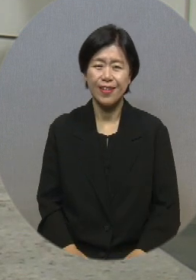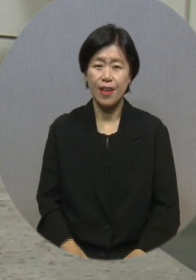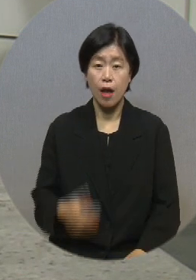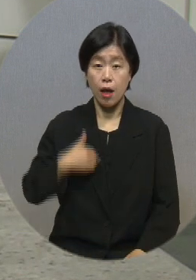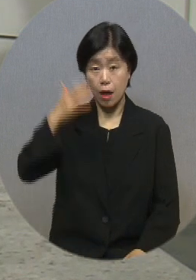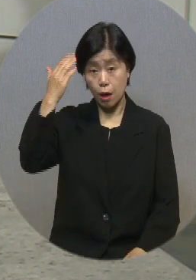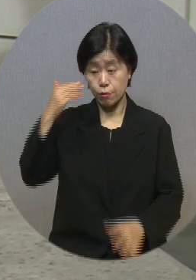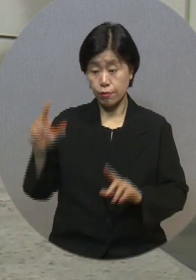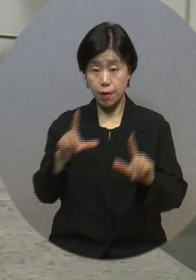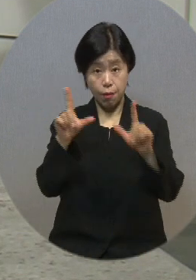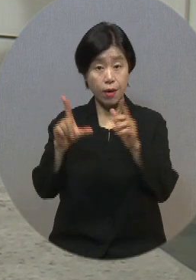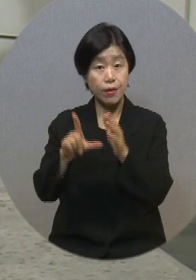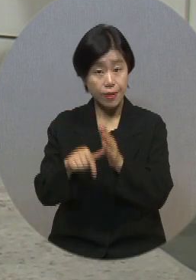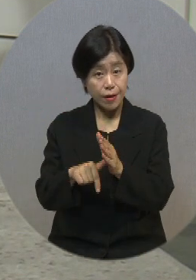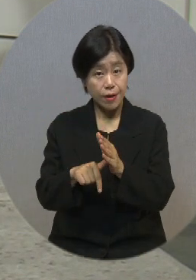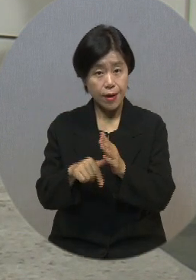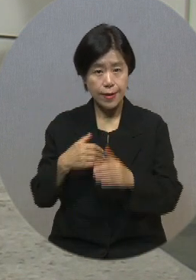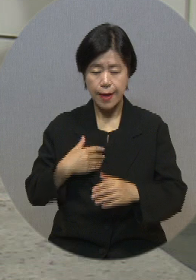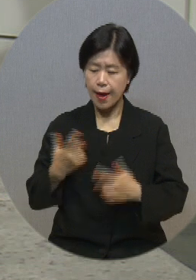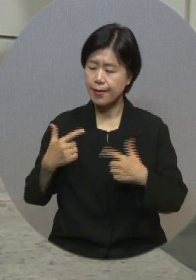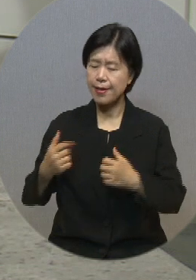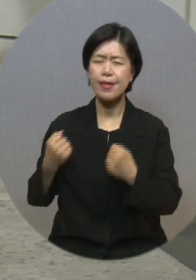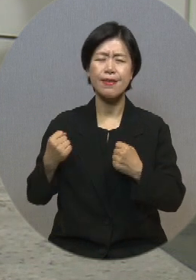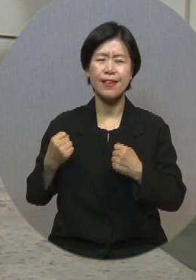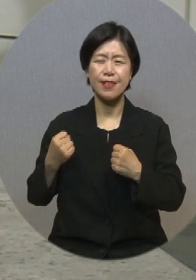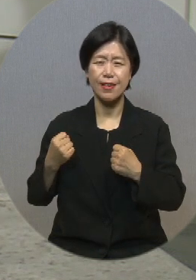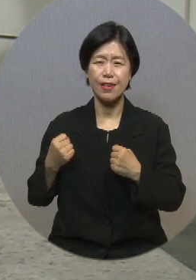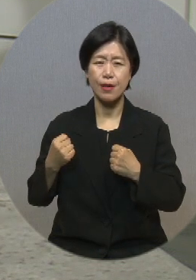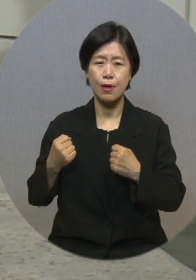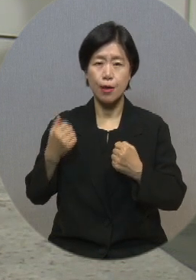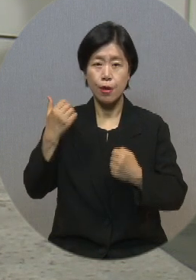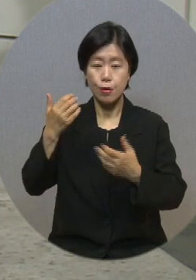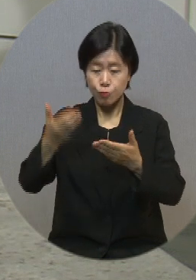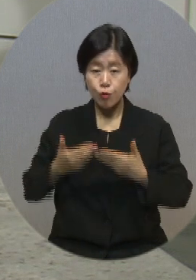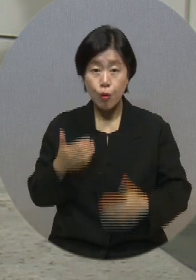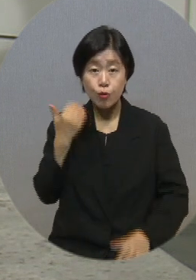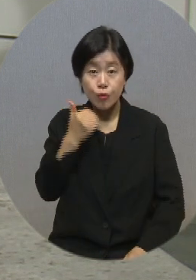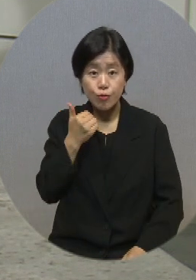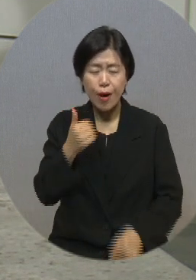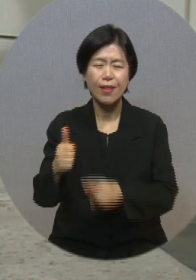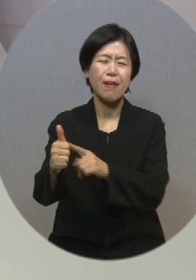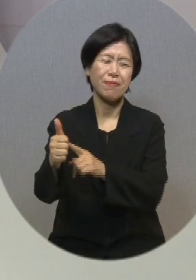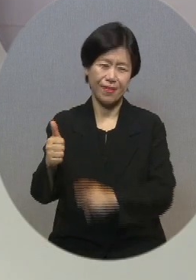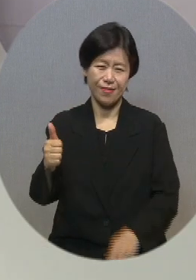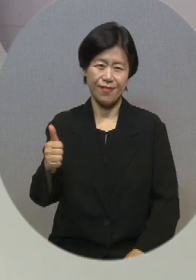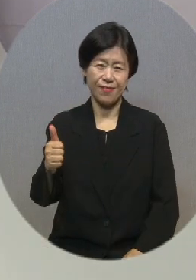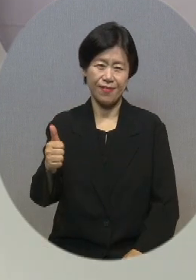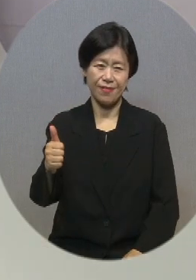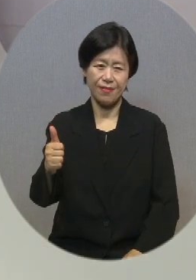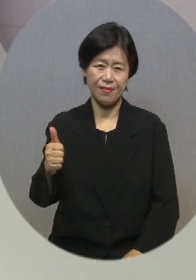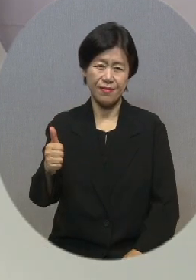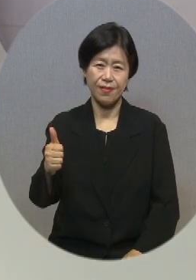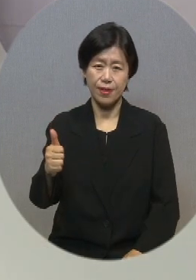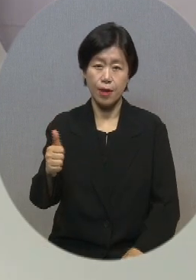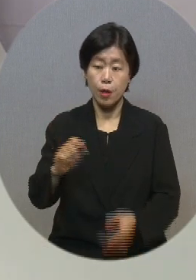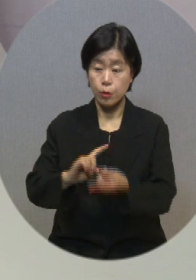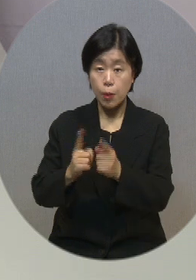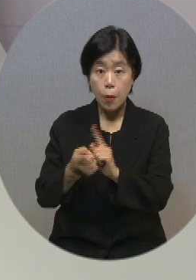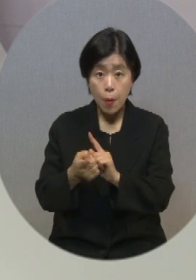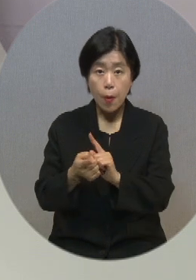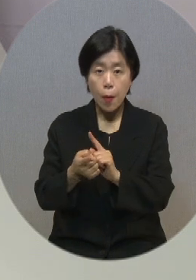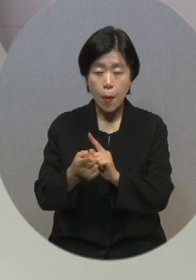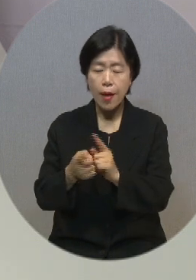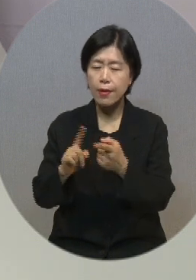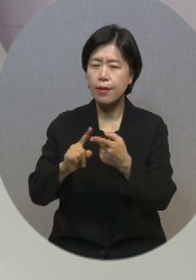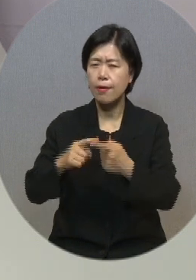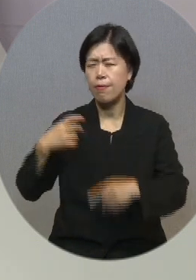생활을 네네. 하는데 활력소를의 기반을 만들어주는 게 남편인 것 같아요. 예, 서로가 그런 책임을 지고 있는 것